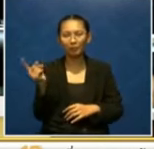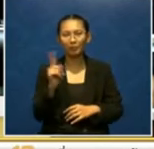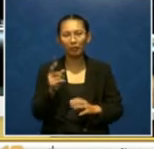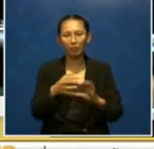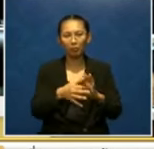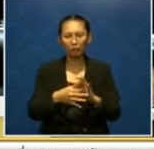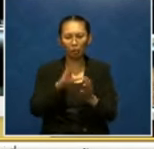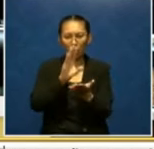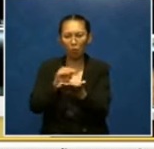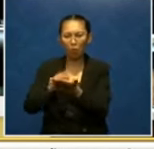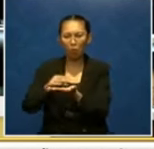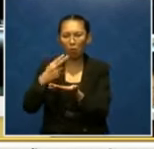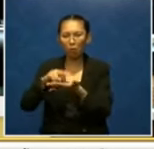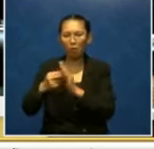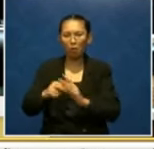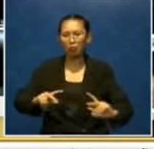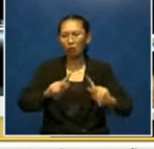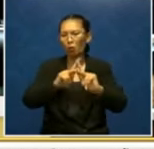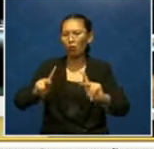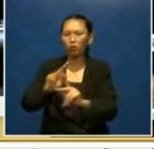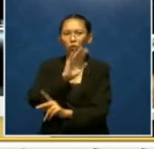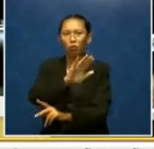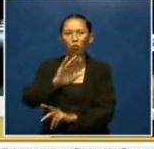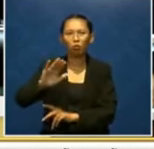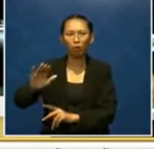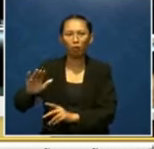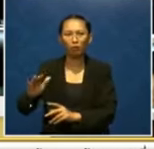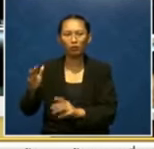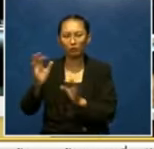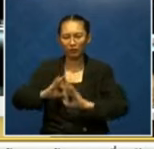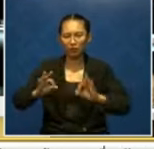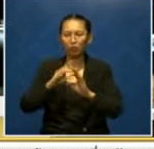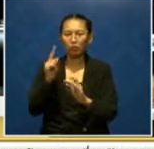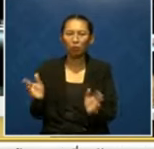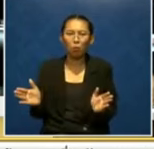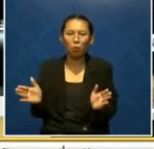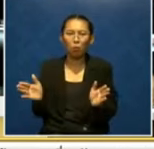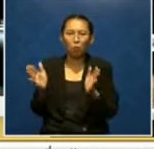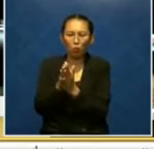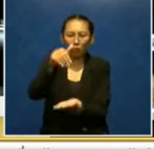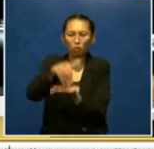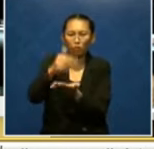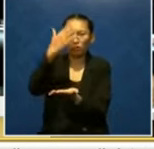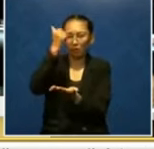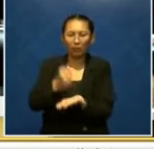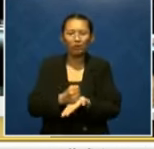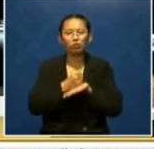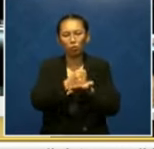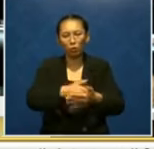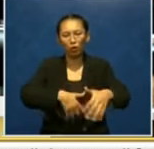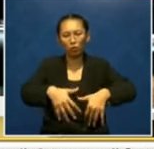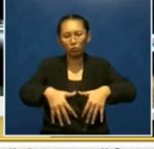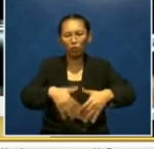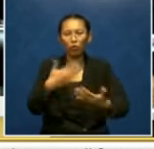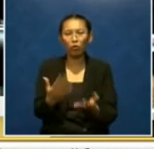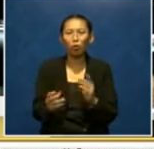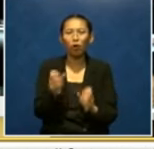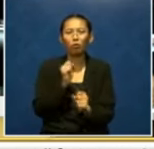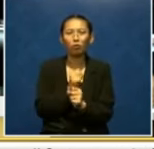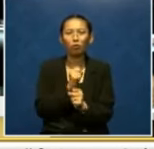ข้อมูลที่ยังคงกระจายในแต่ละกระทรวงให้มีการรวบอยู่ที่ส่วนกลางเพื่ออำนวยความสะดวกให้กับหน่วยงานที่ต้องการดึงข้อมูล